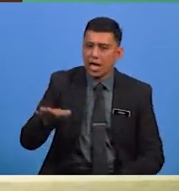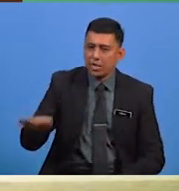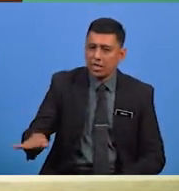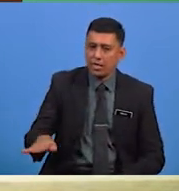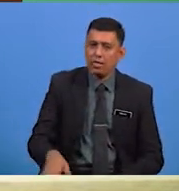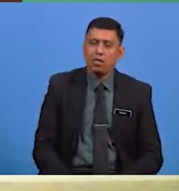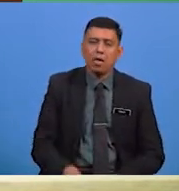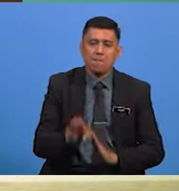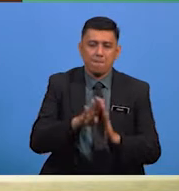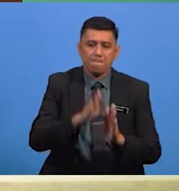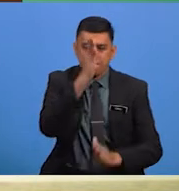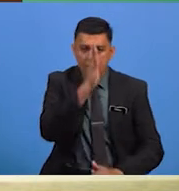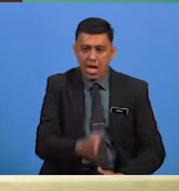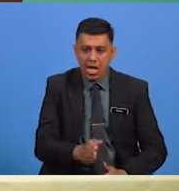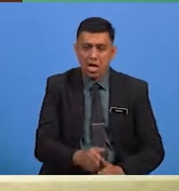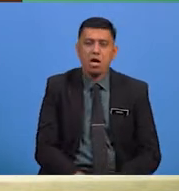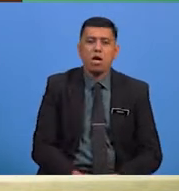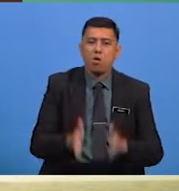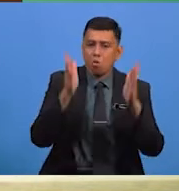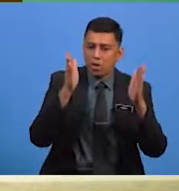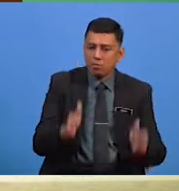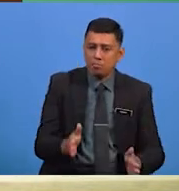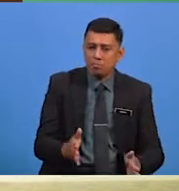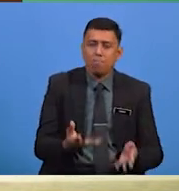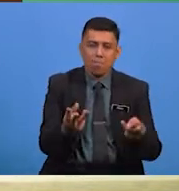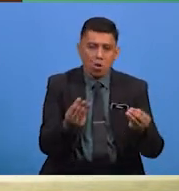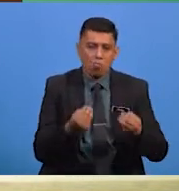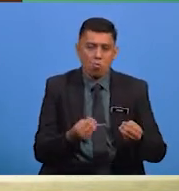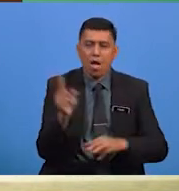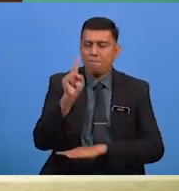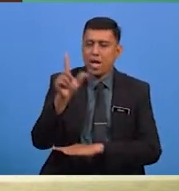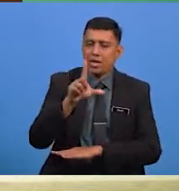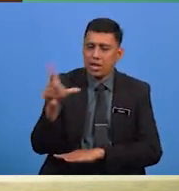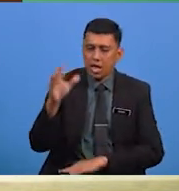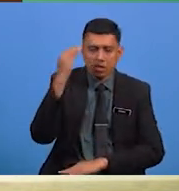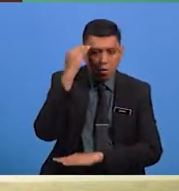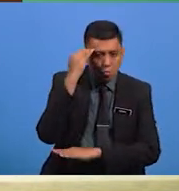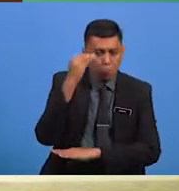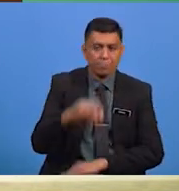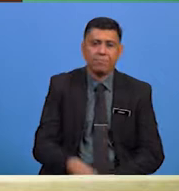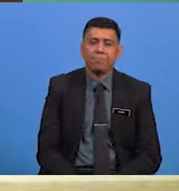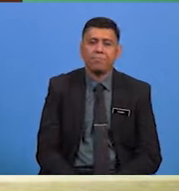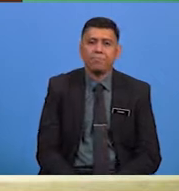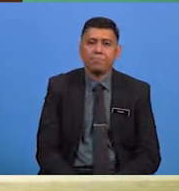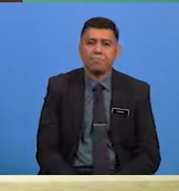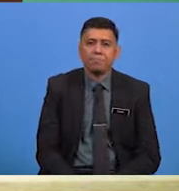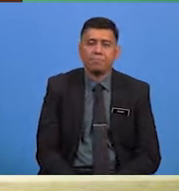adik berbelah. Orang mahu manalah tahu.